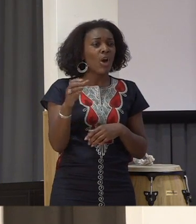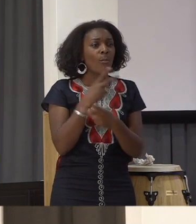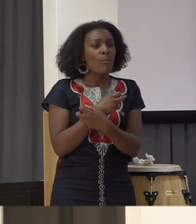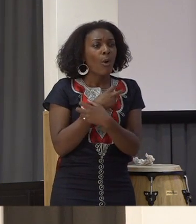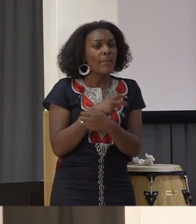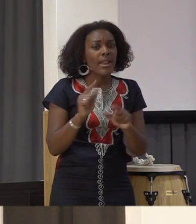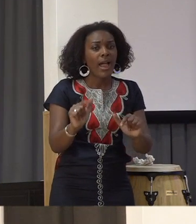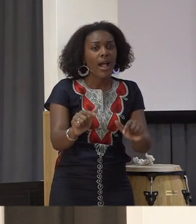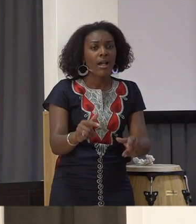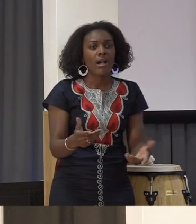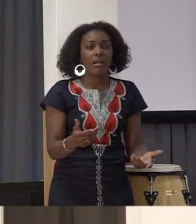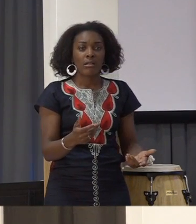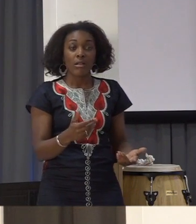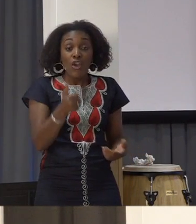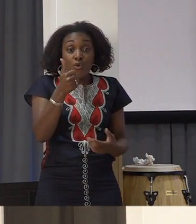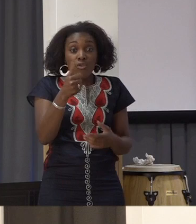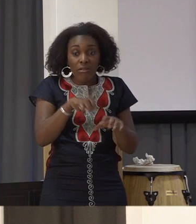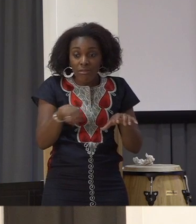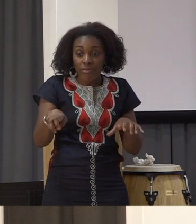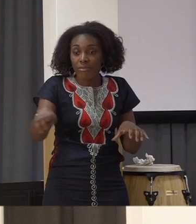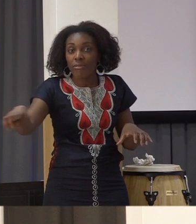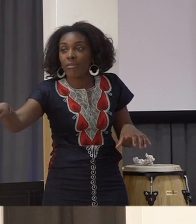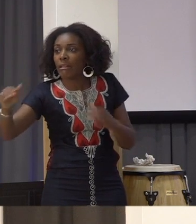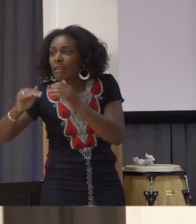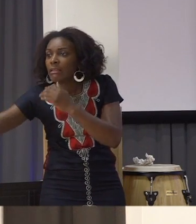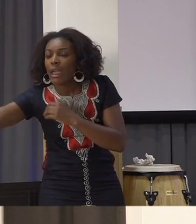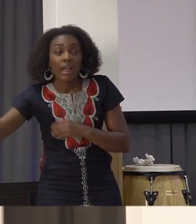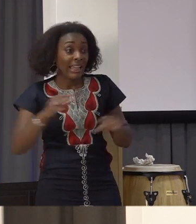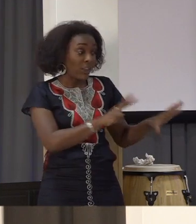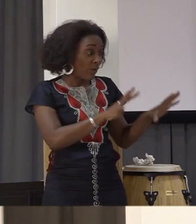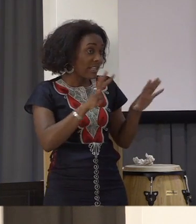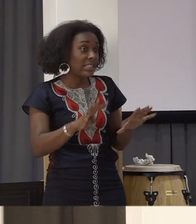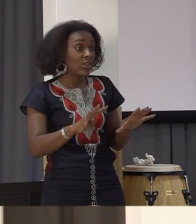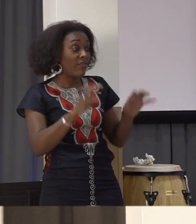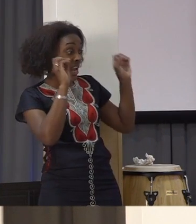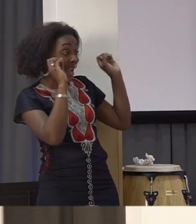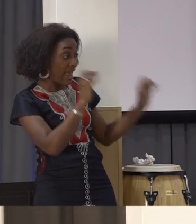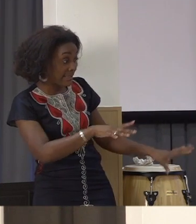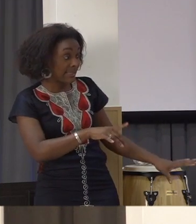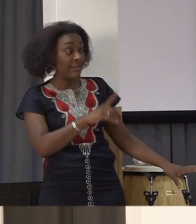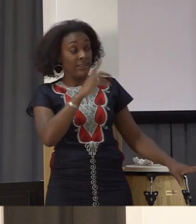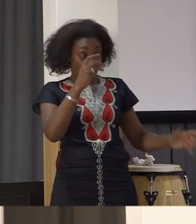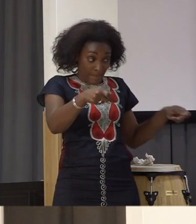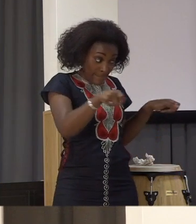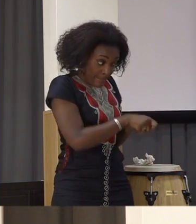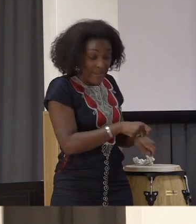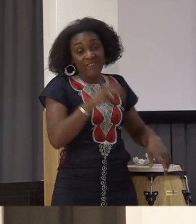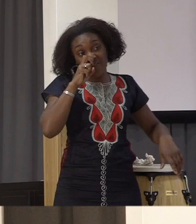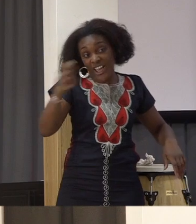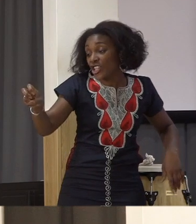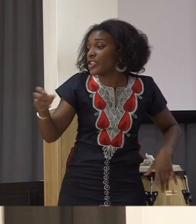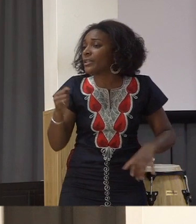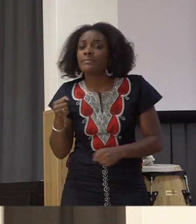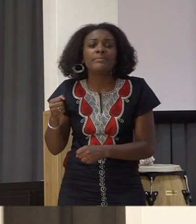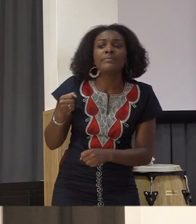les 99 autres dans le désert pour aller après celle qui est perdue jusqu'à ce qu'il la retrouve. Lorsqu'il l'a retrouvée, il